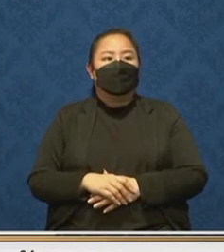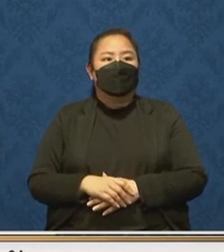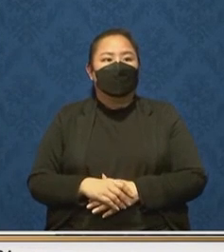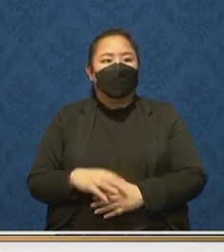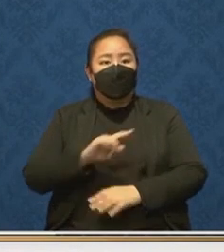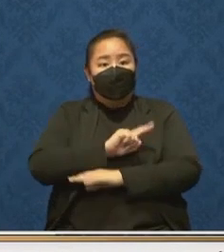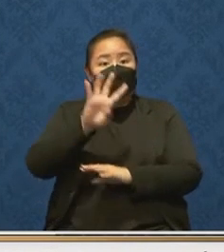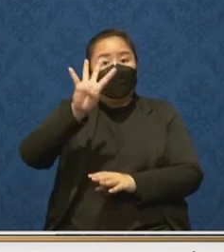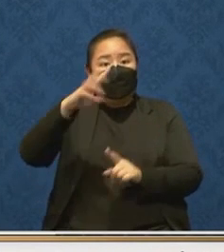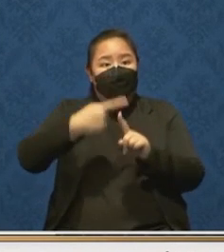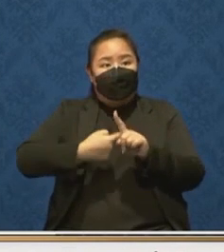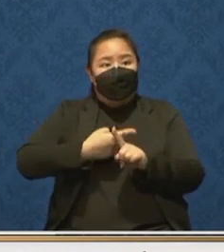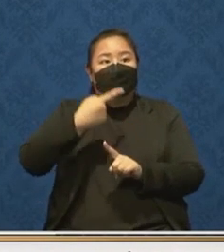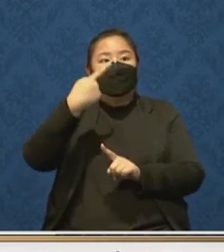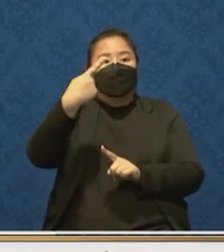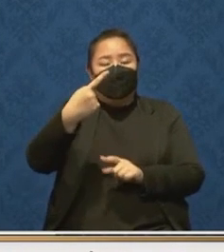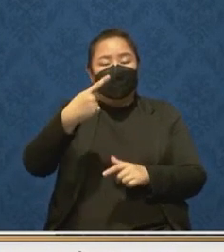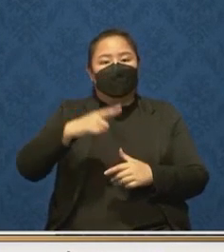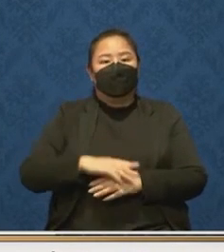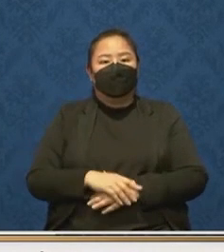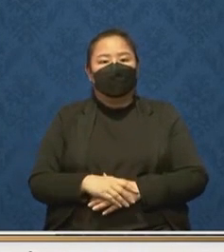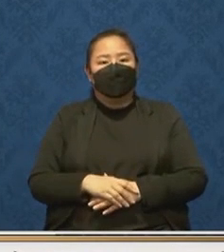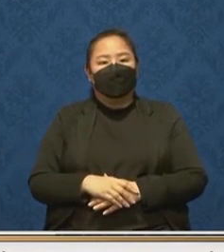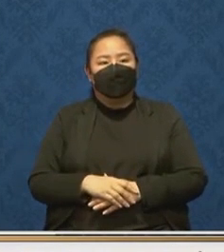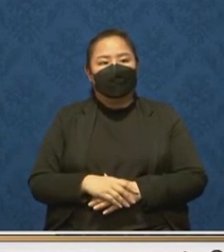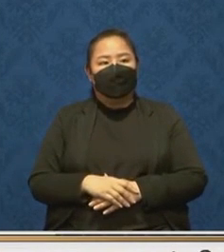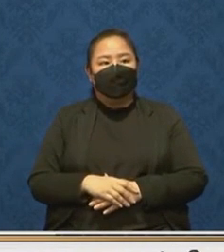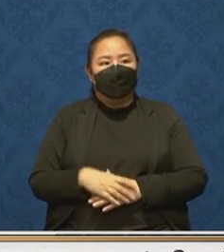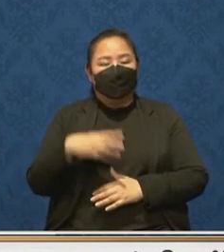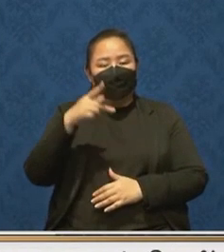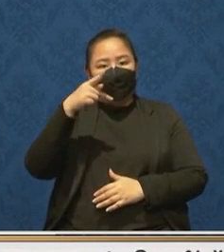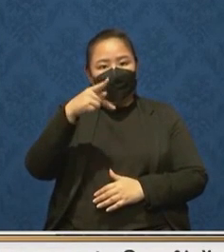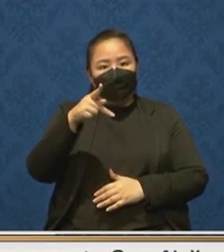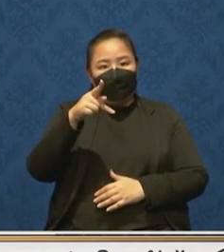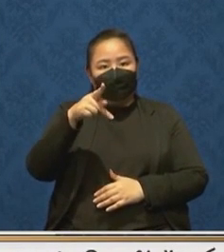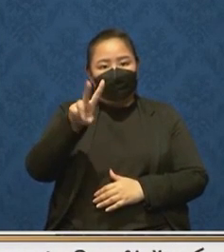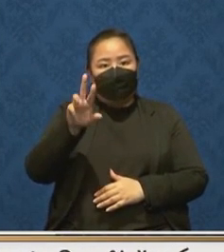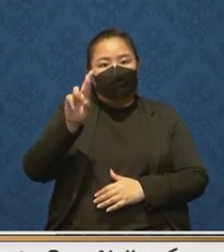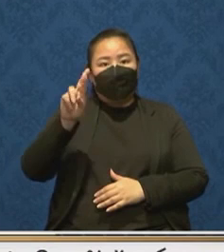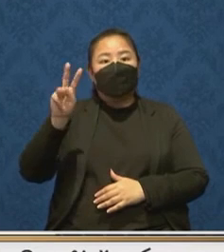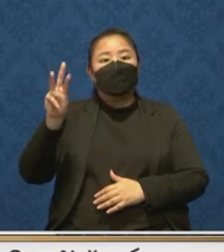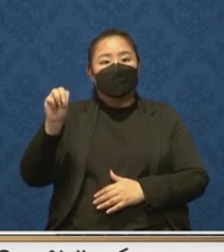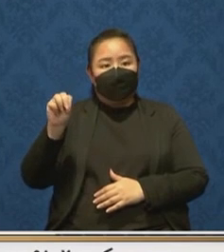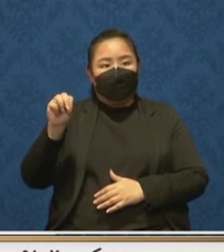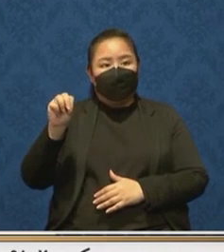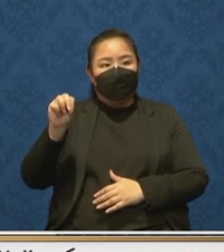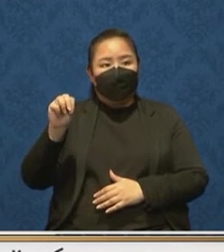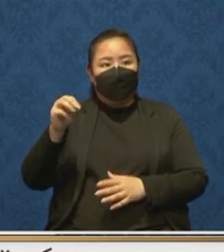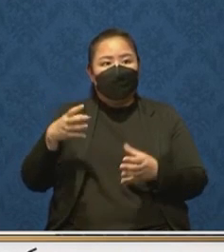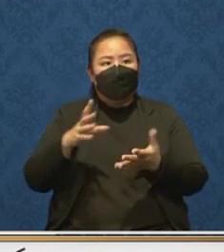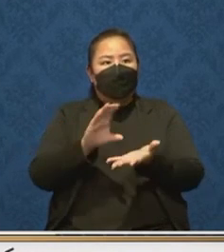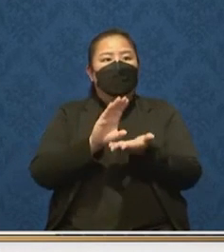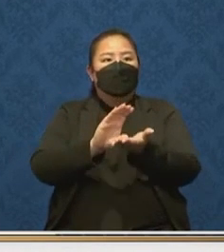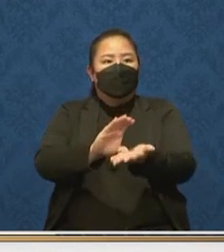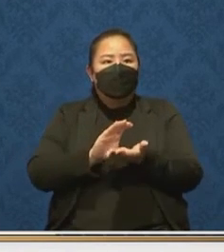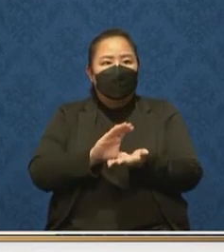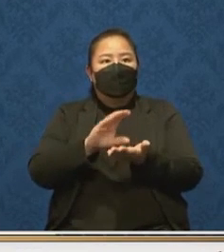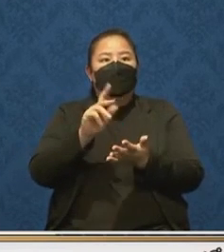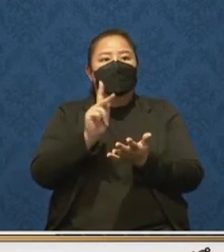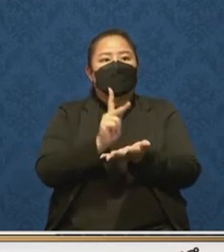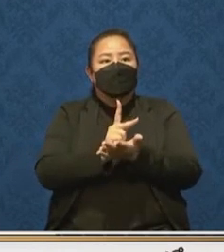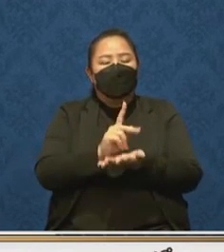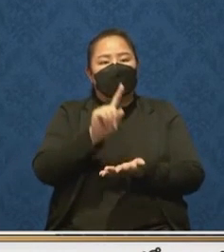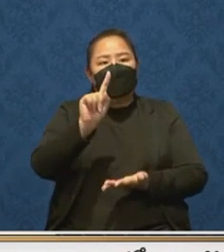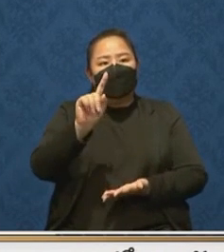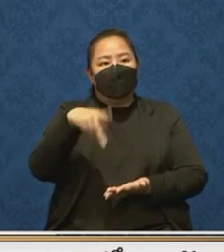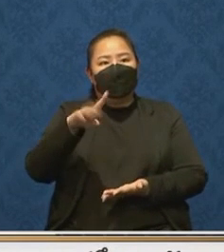มือวที่ 4 มกกระราคมขนาดรัฐมนตรียงอนุมติงบประมาณเงินกู้อีก 1,400 ลานบาก็ไปซื้ออ